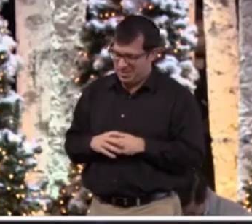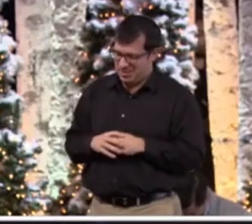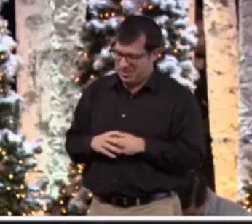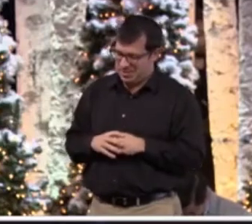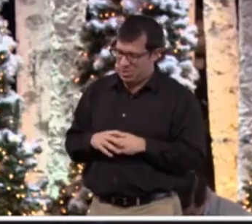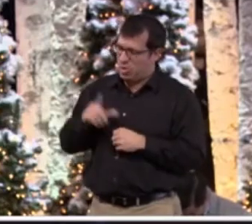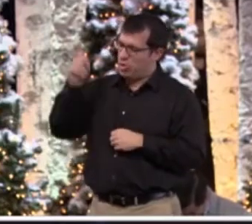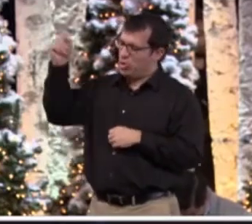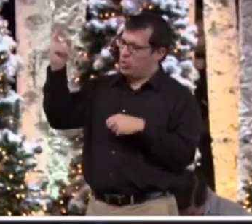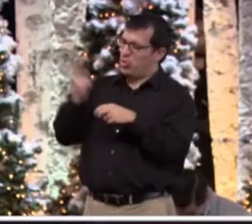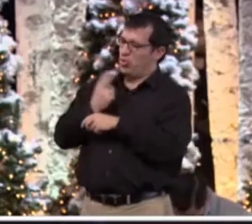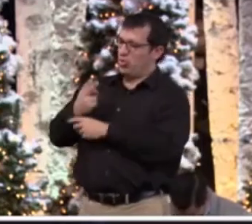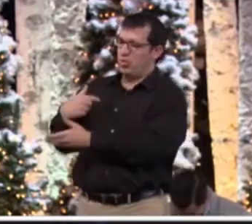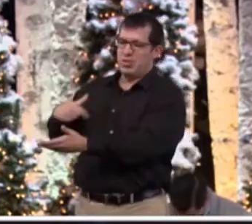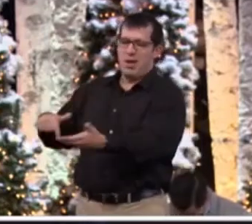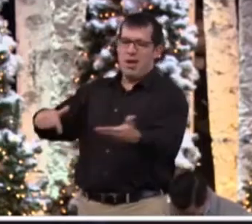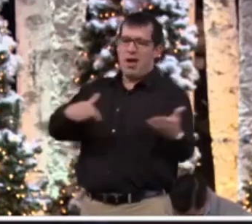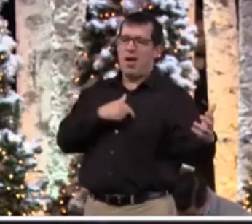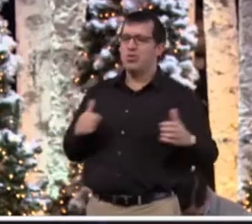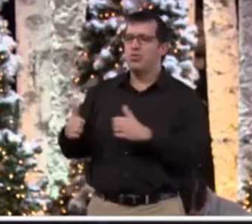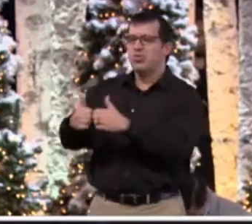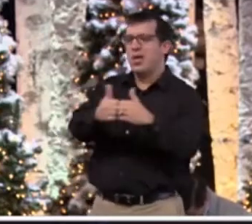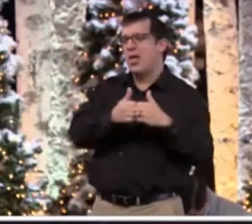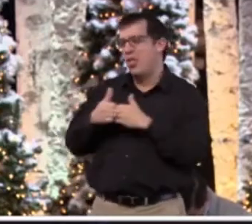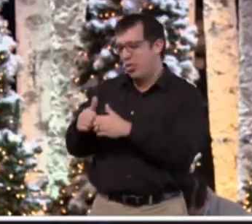तपाईँका नाउँका खातिर